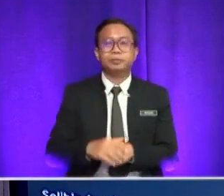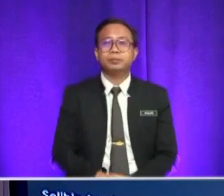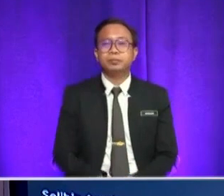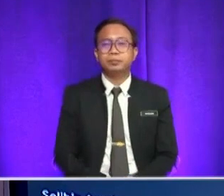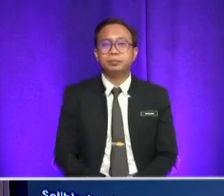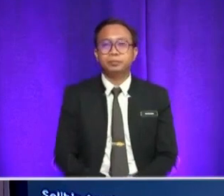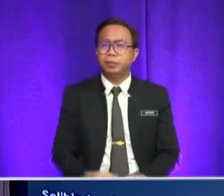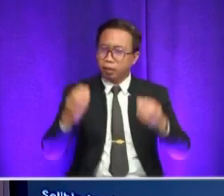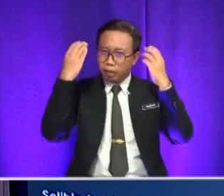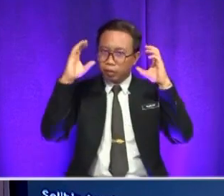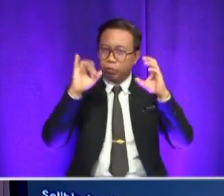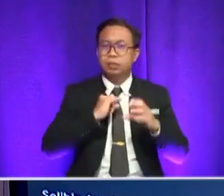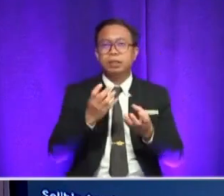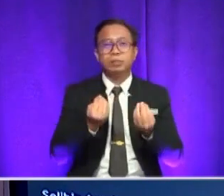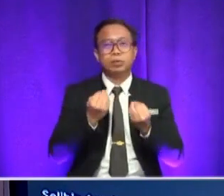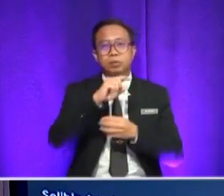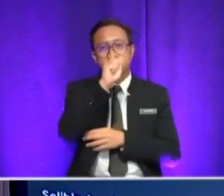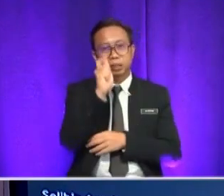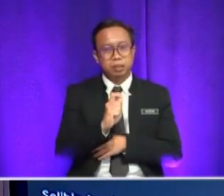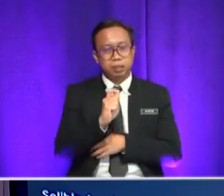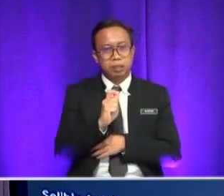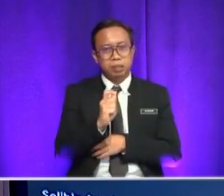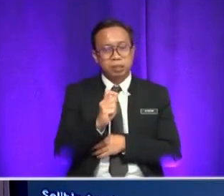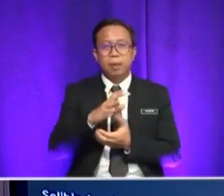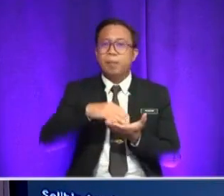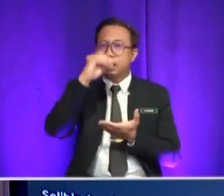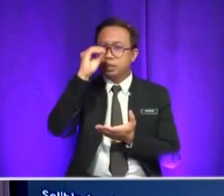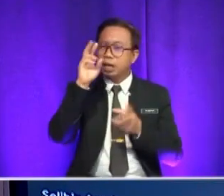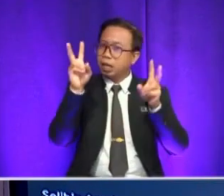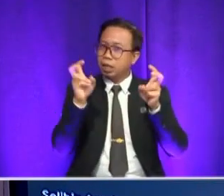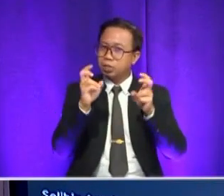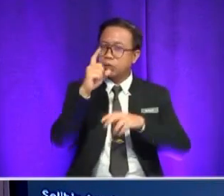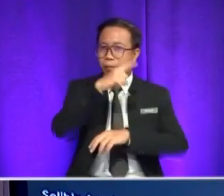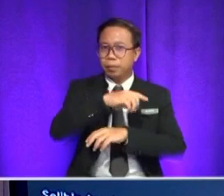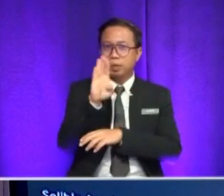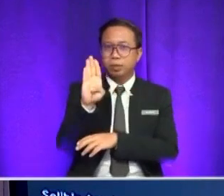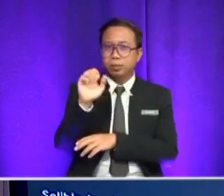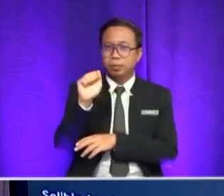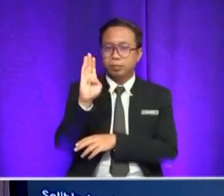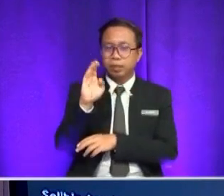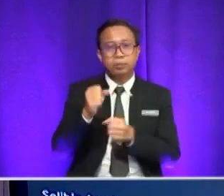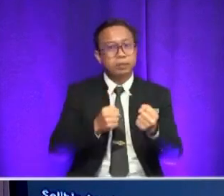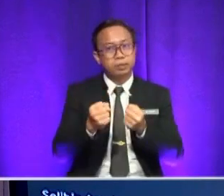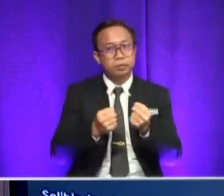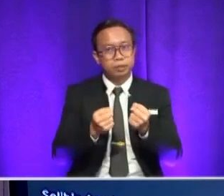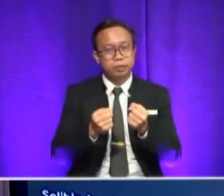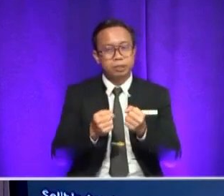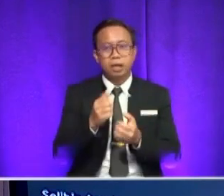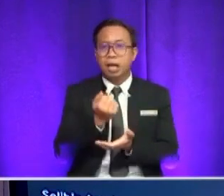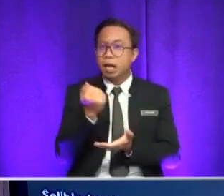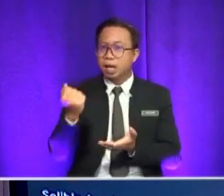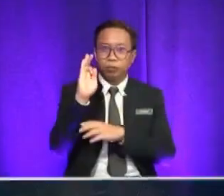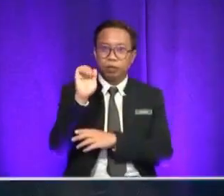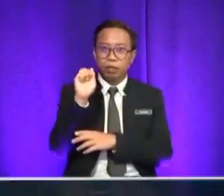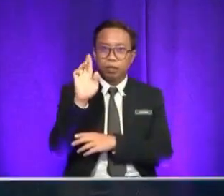Cikgu Faridah, saya nak tanyalah kan, sebenarnya kita nak belajar bab apa bagi mata pelajaran menservis peralatan penunjukan dan penyamanan udara ni,